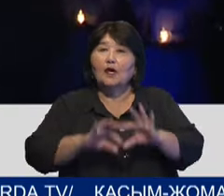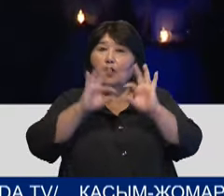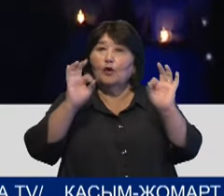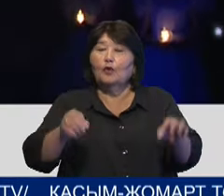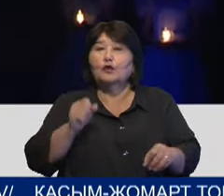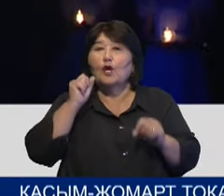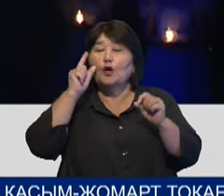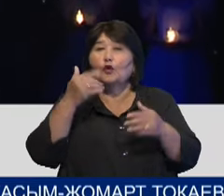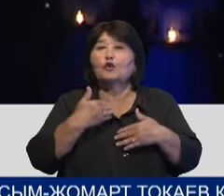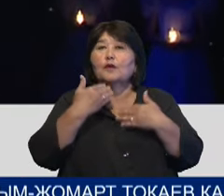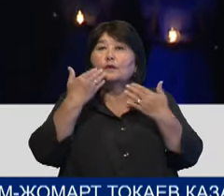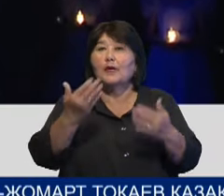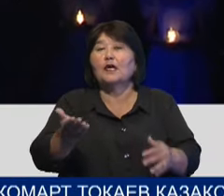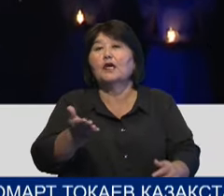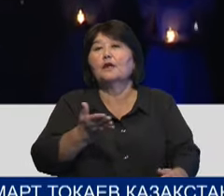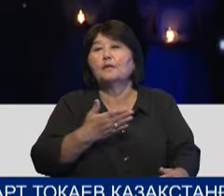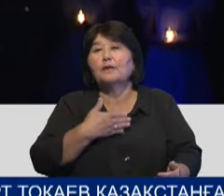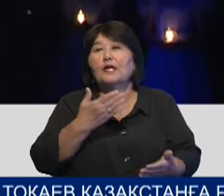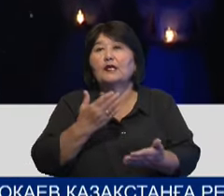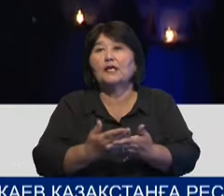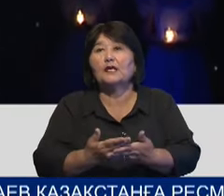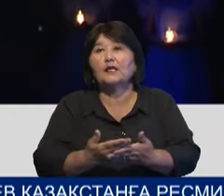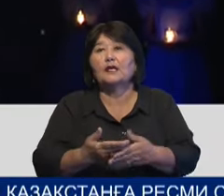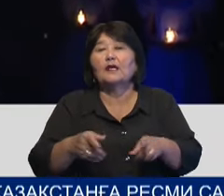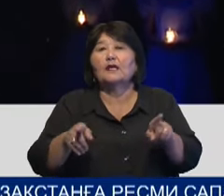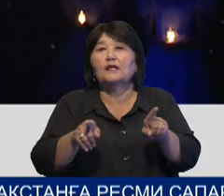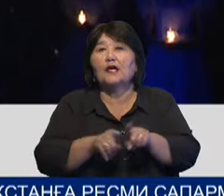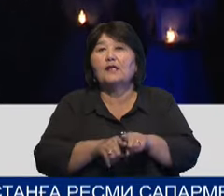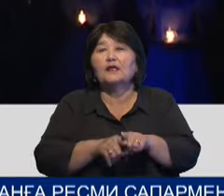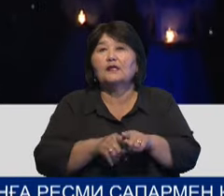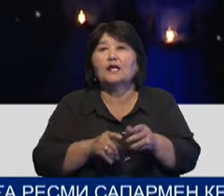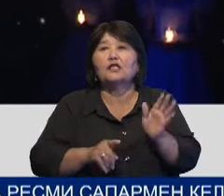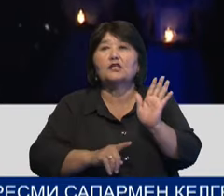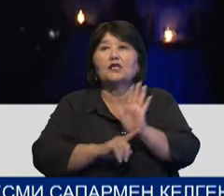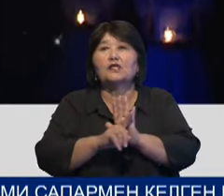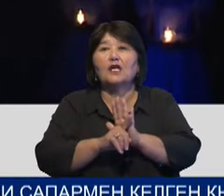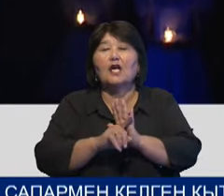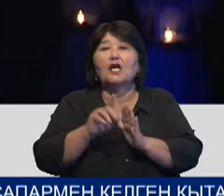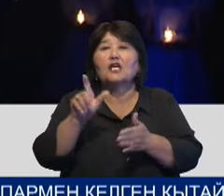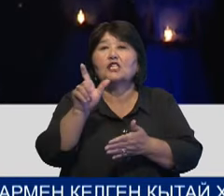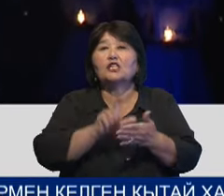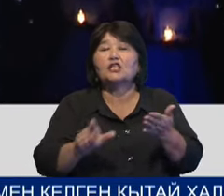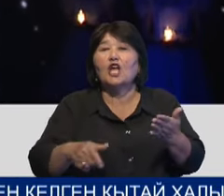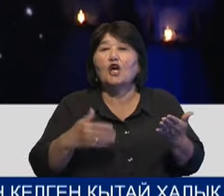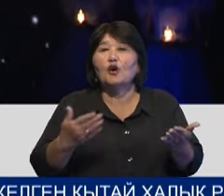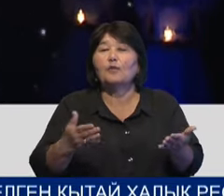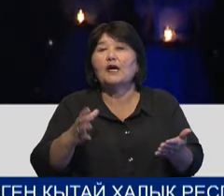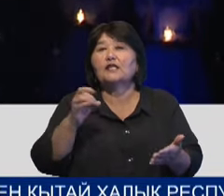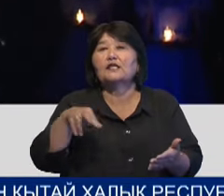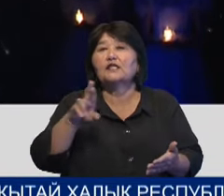ашпай жоғарыдан, не гүзел, қас талантты шығындады, жырдан бақ,